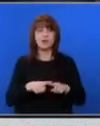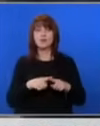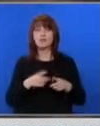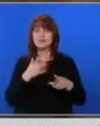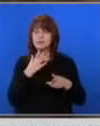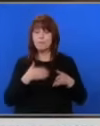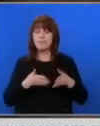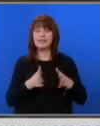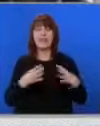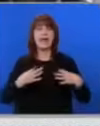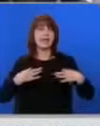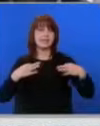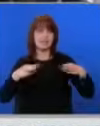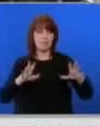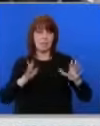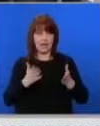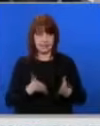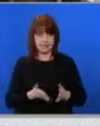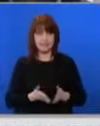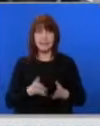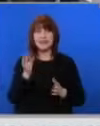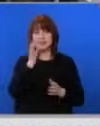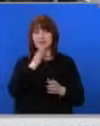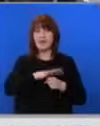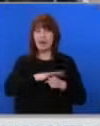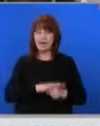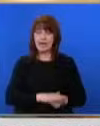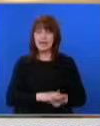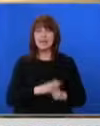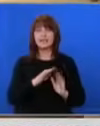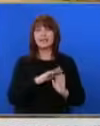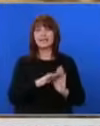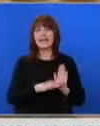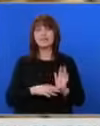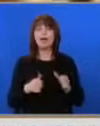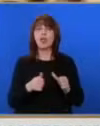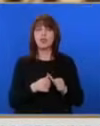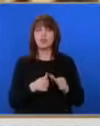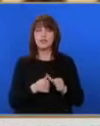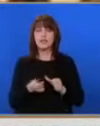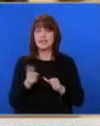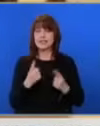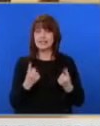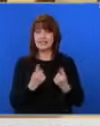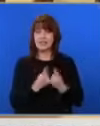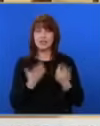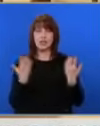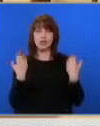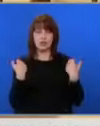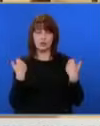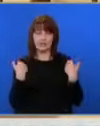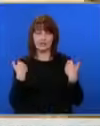съюз разполага с всички инструменти, за да оказва натиск върху режима на Лукашенко. След срещата разговор с студенти,